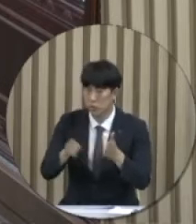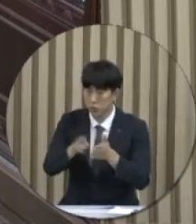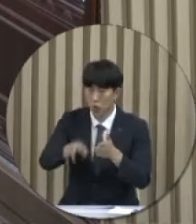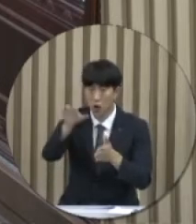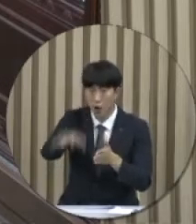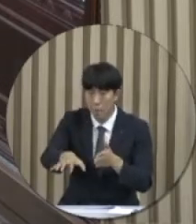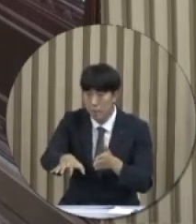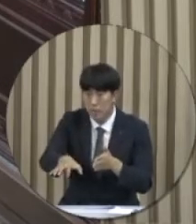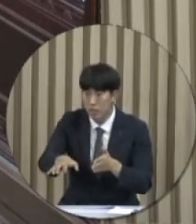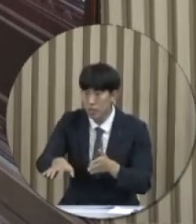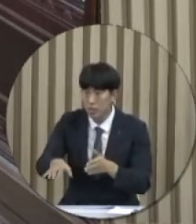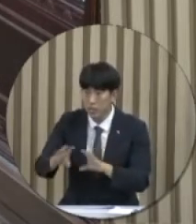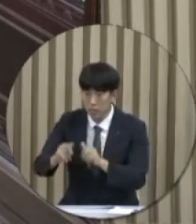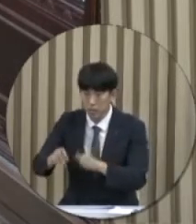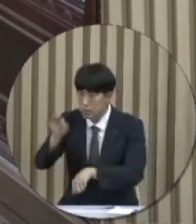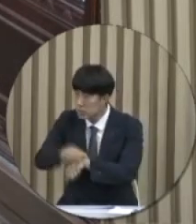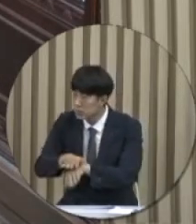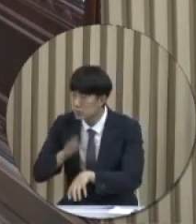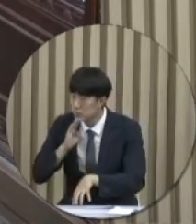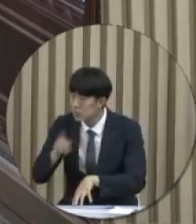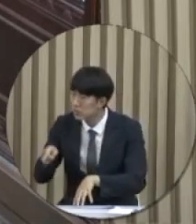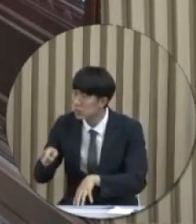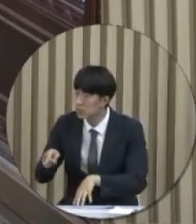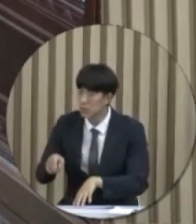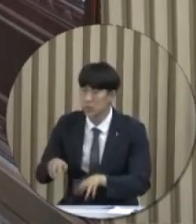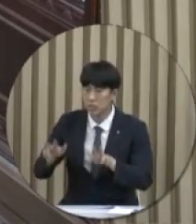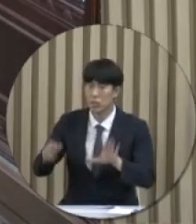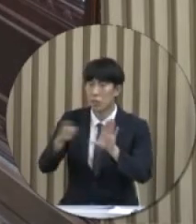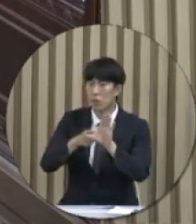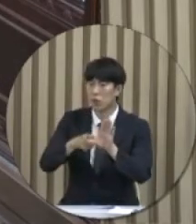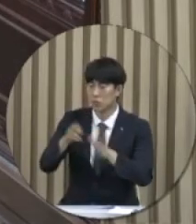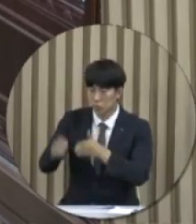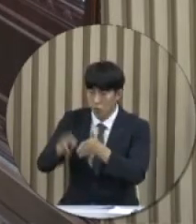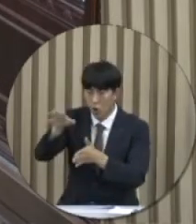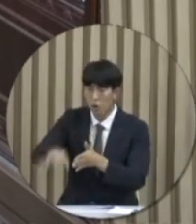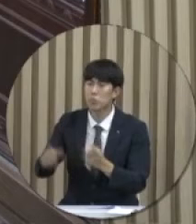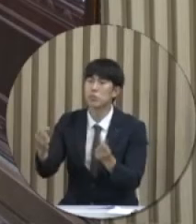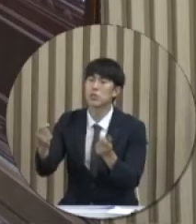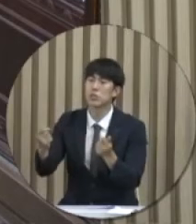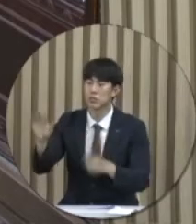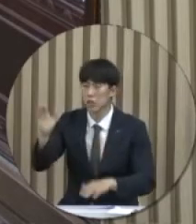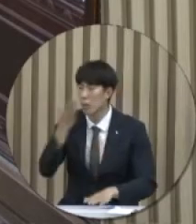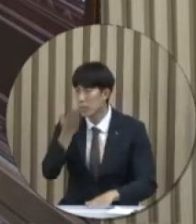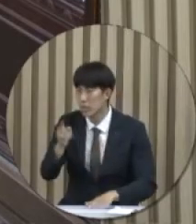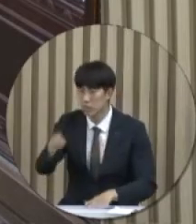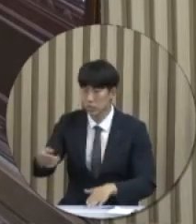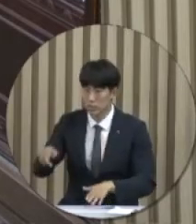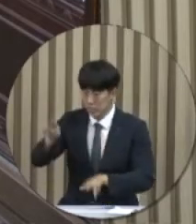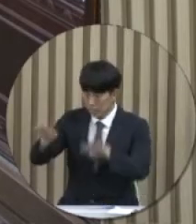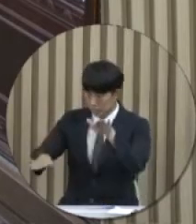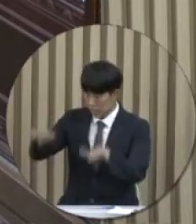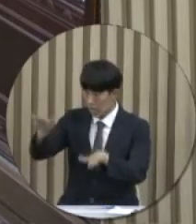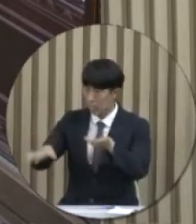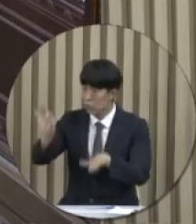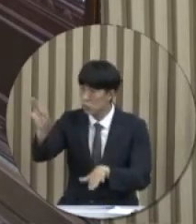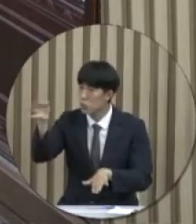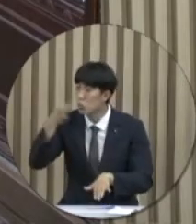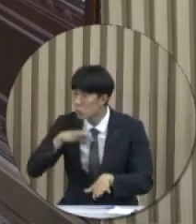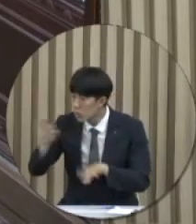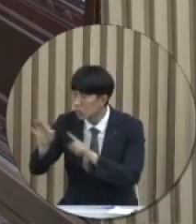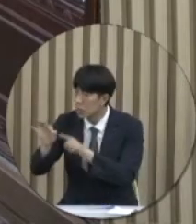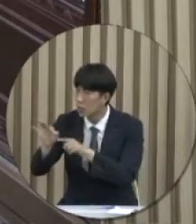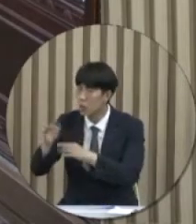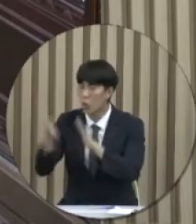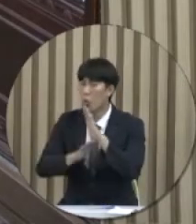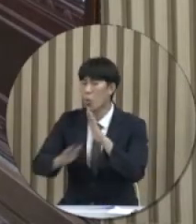샀을까요? 그러면 그 가격이 지금 병점역하고 비슷해질 수도 있는 겁니다. 그럼 그 차액은 공공을 위해서 내놔야 된다.